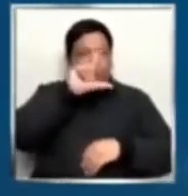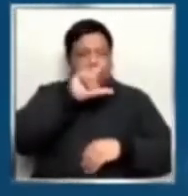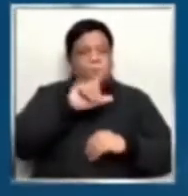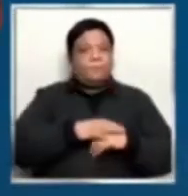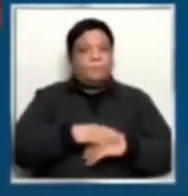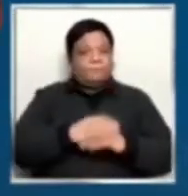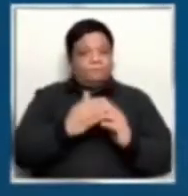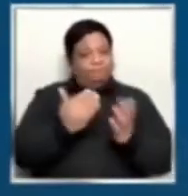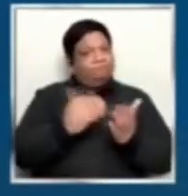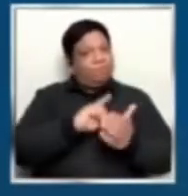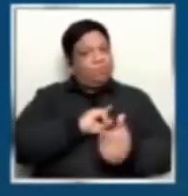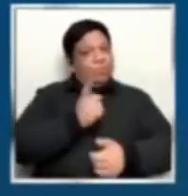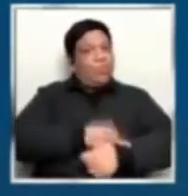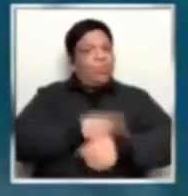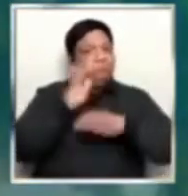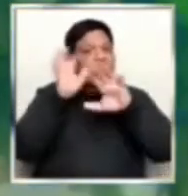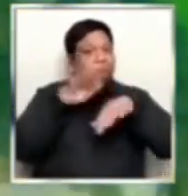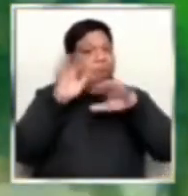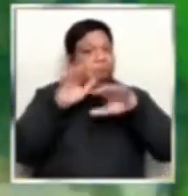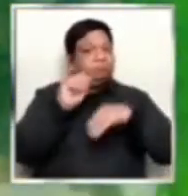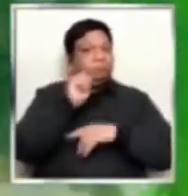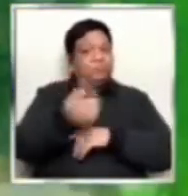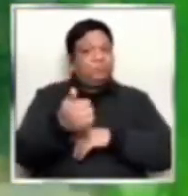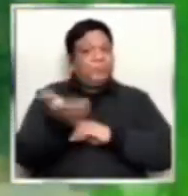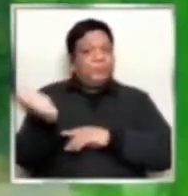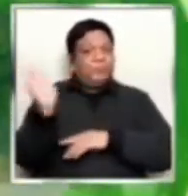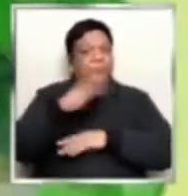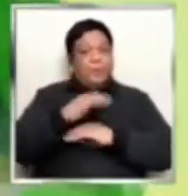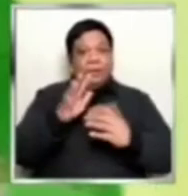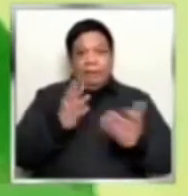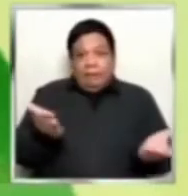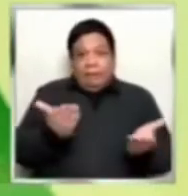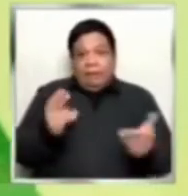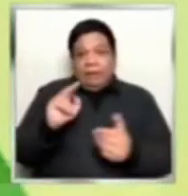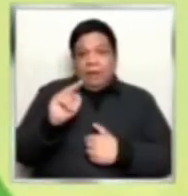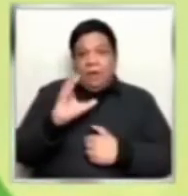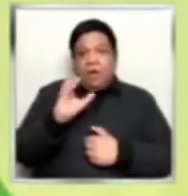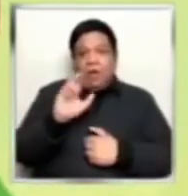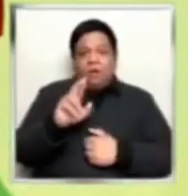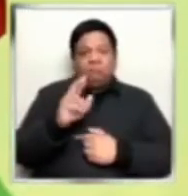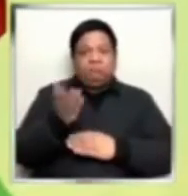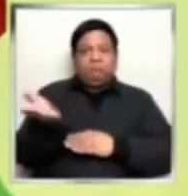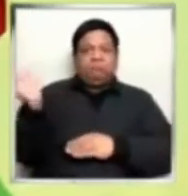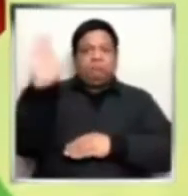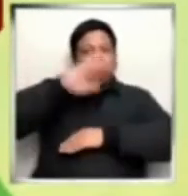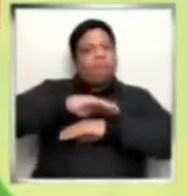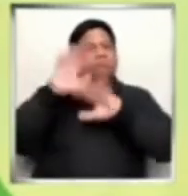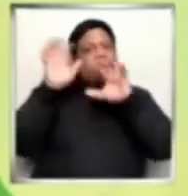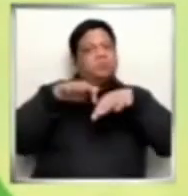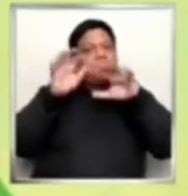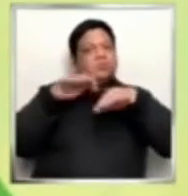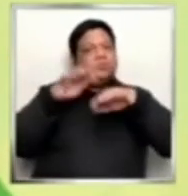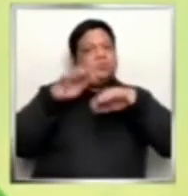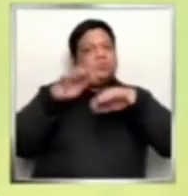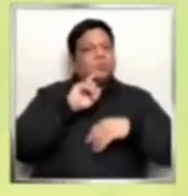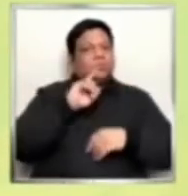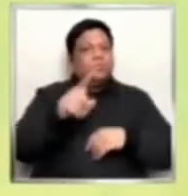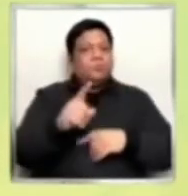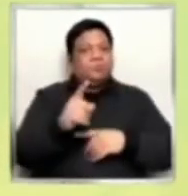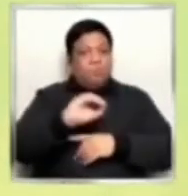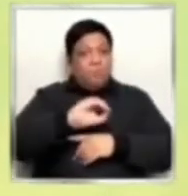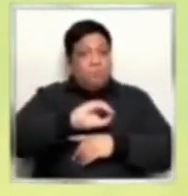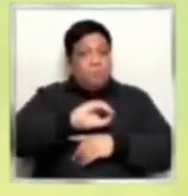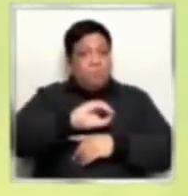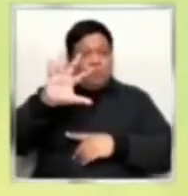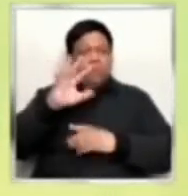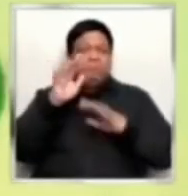ang inaasahan maghapon bukas. Sa Metro Manila, maghapon na mataas ang posibilidad ng pag-ulan sa umaga. Posible yung mga mahina hanggang katamtamang